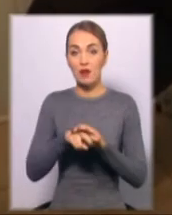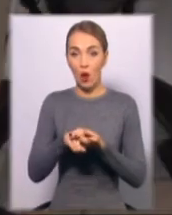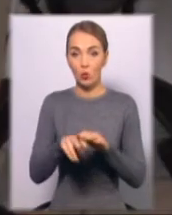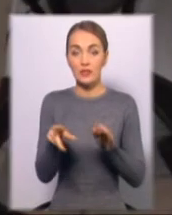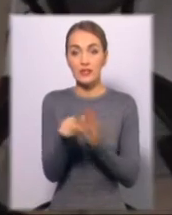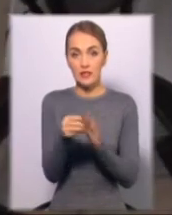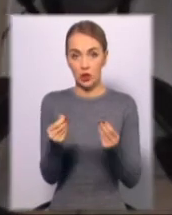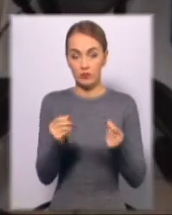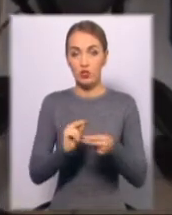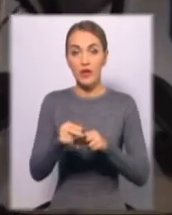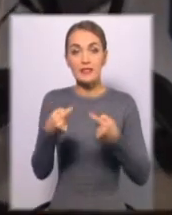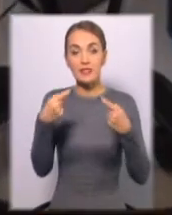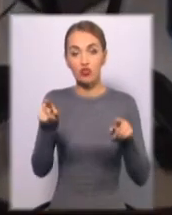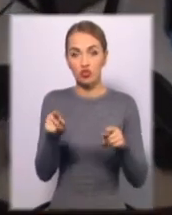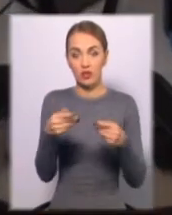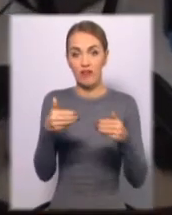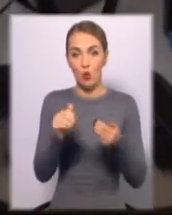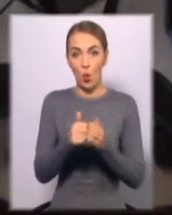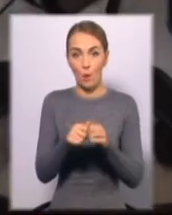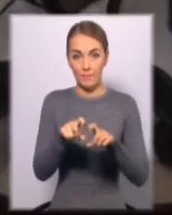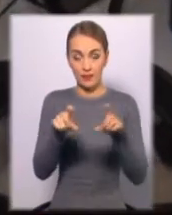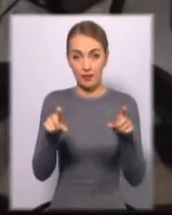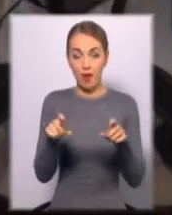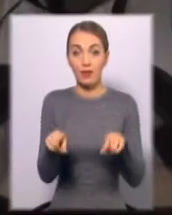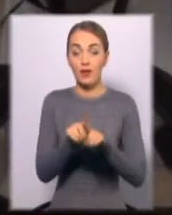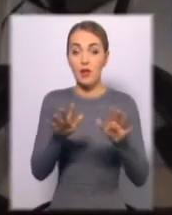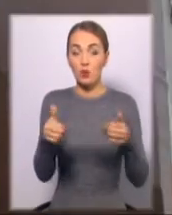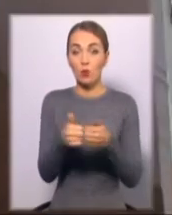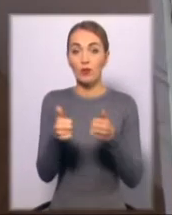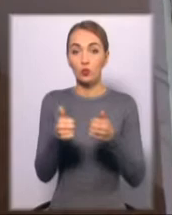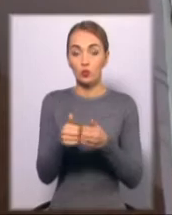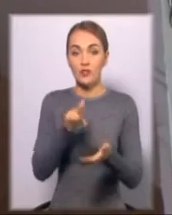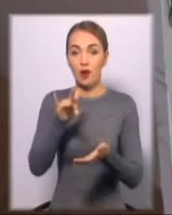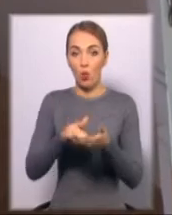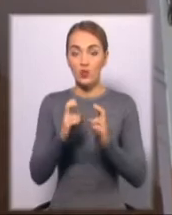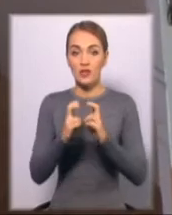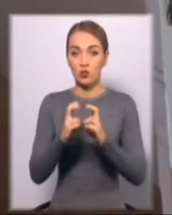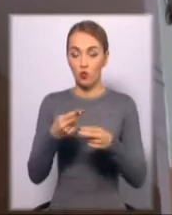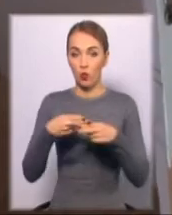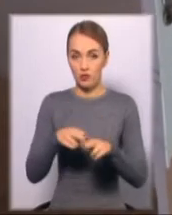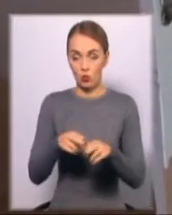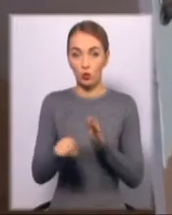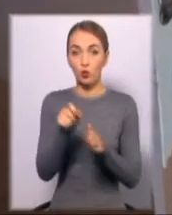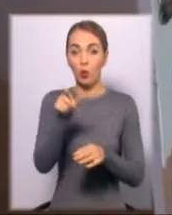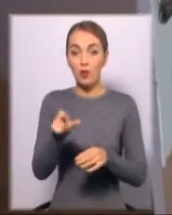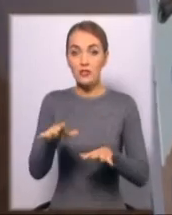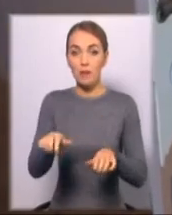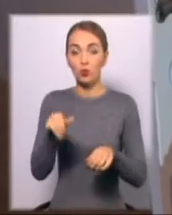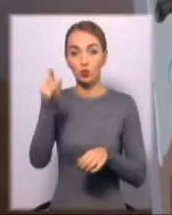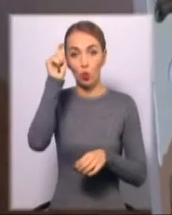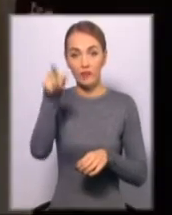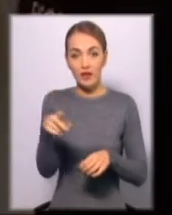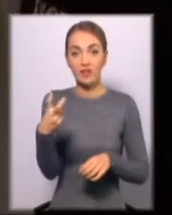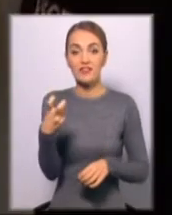грішми через інші двері обмінника. Зокрема, таке сталося поблизу центрального залізничного вокзалу. Злодії забрали у чоловіка 200